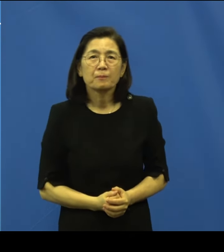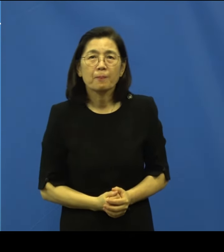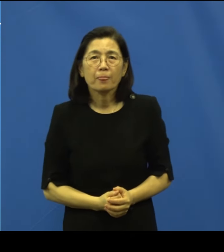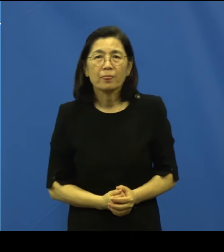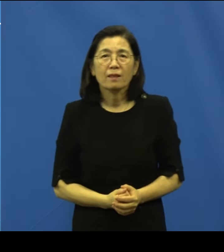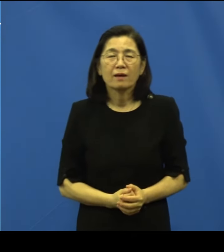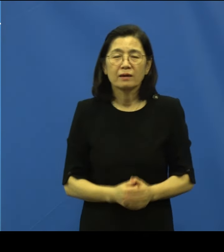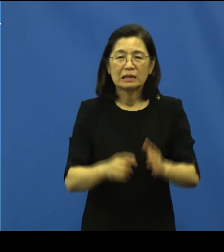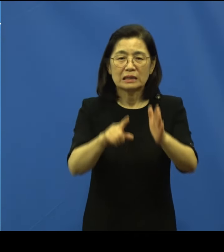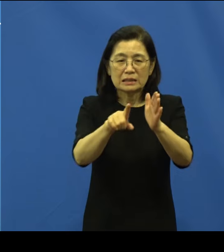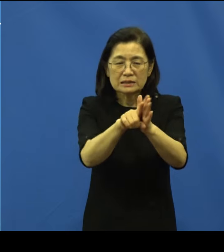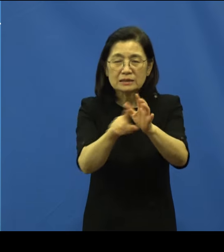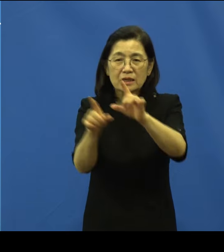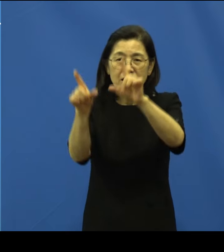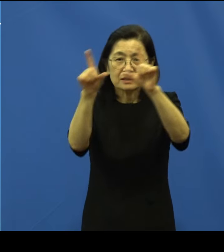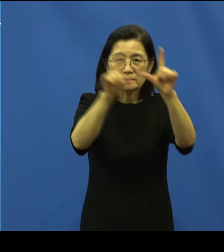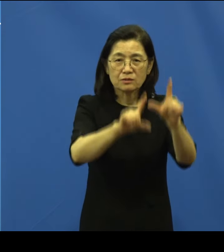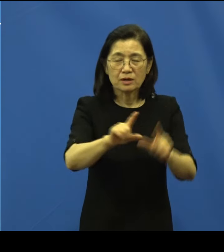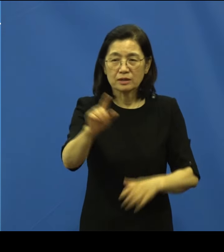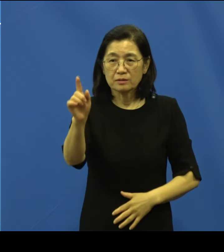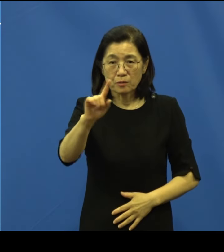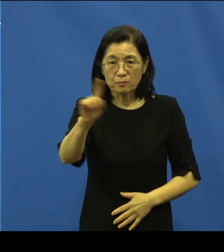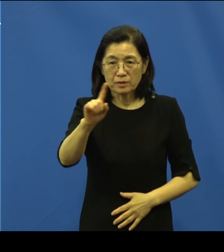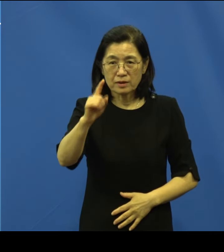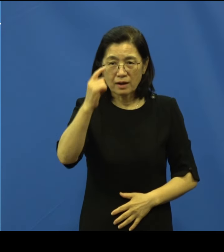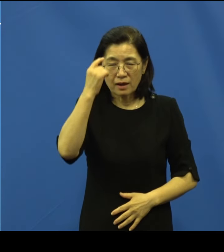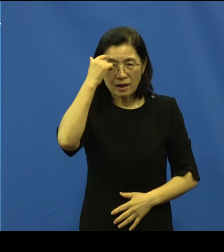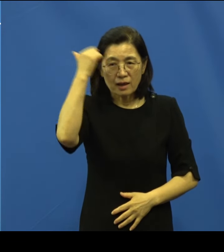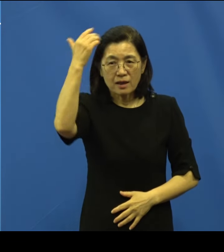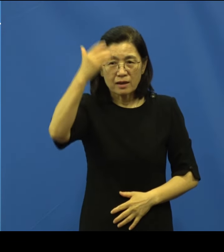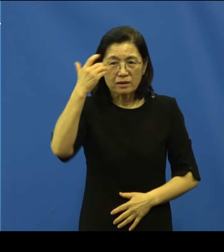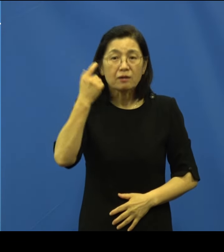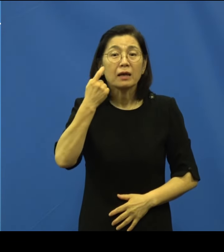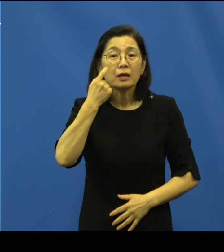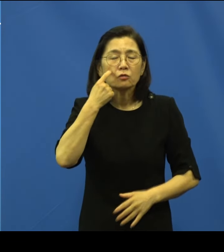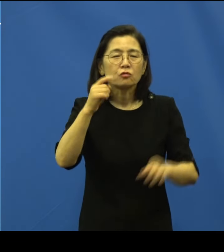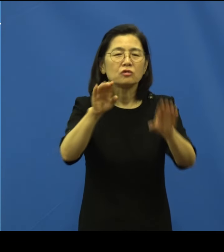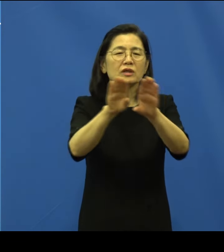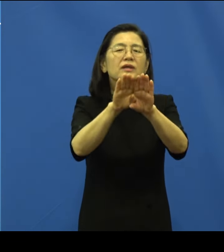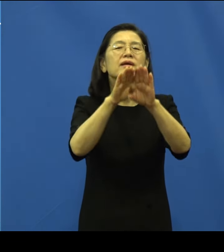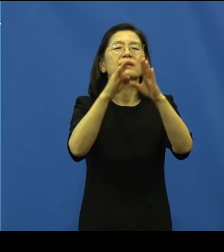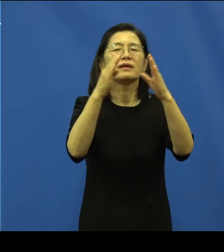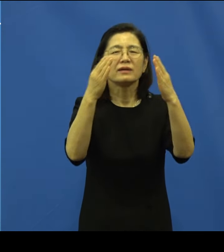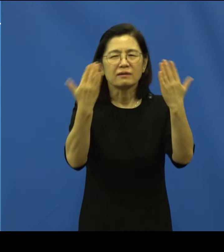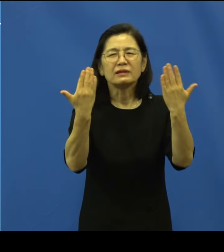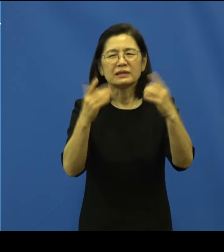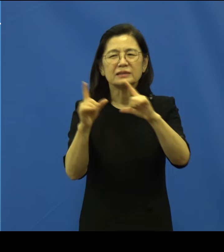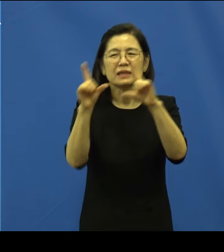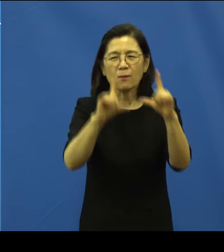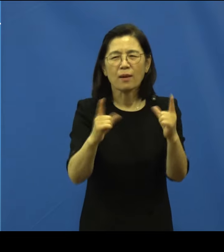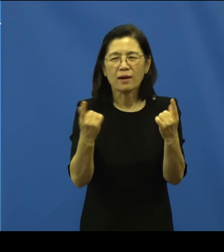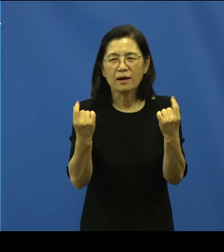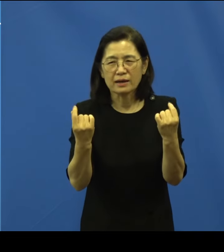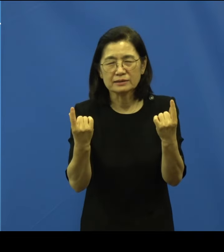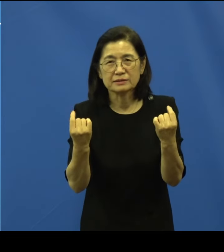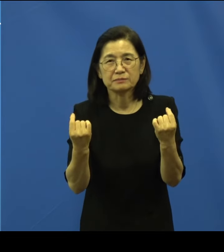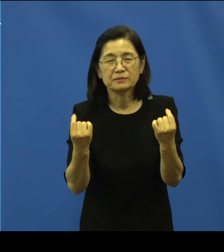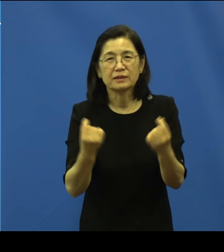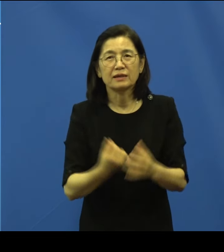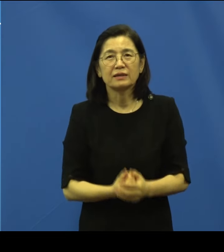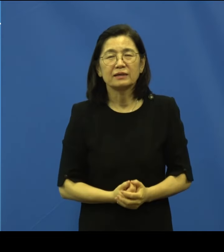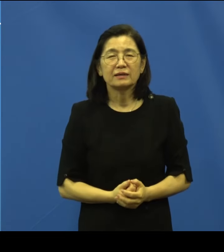동굴 안에 있던 사람이 점점 빛 가운데로 나아가는 거예요. 모든 불행과 고통은 어두움의 상태에서 일어나고, 그 어두움의 상태에 있을